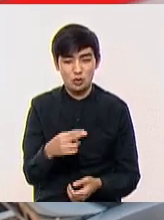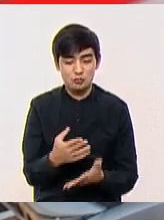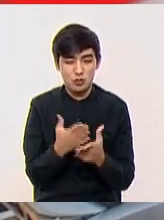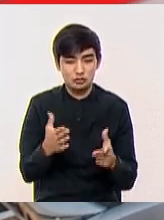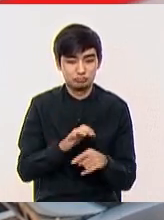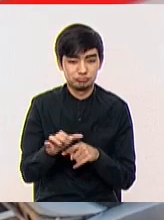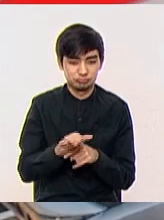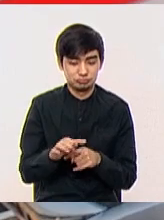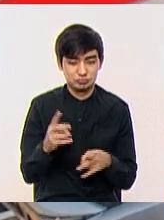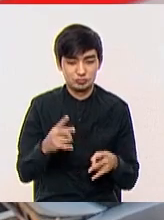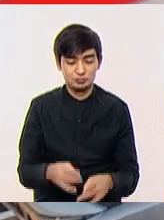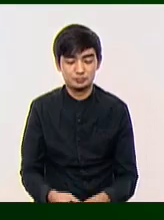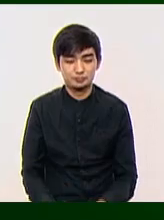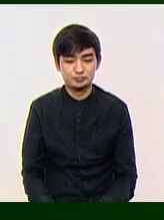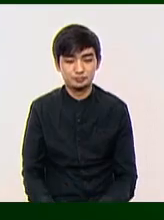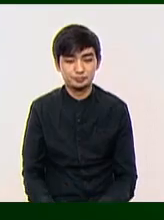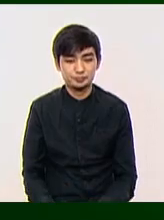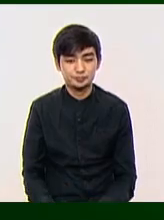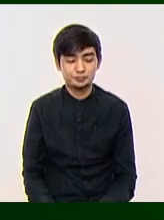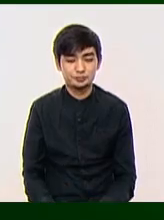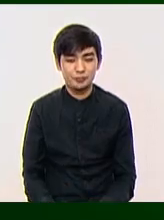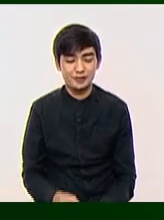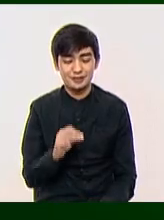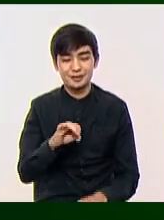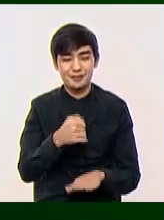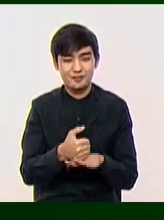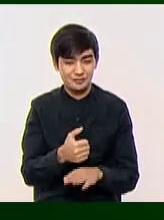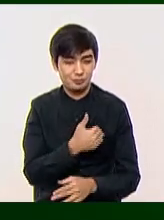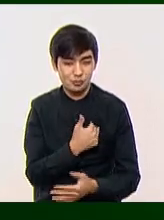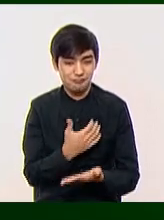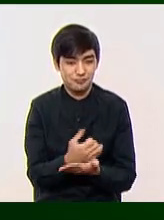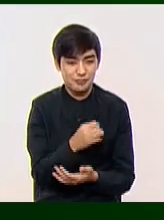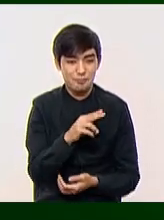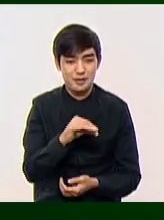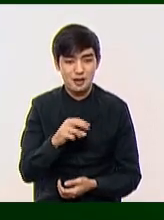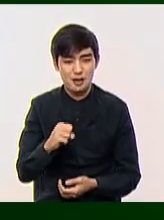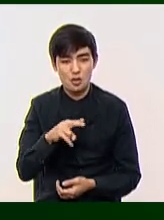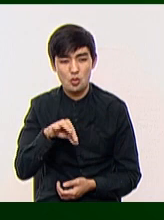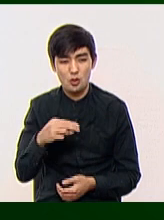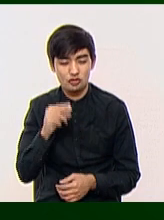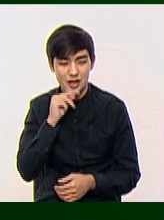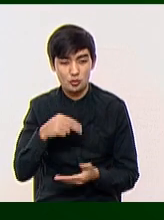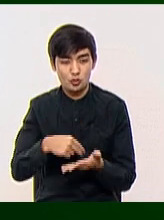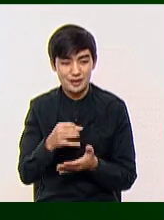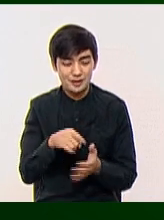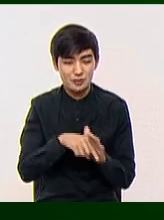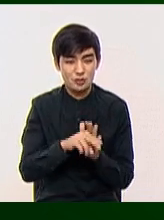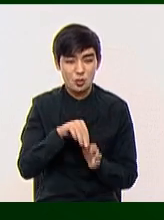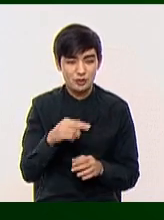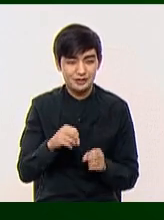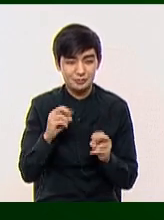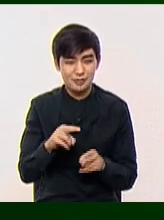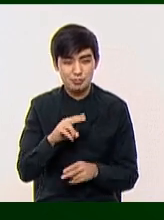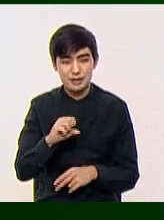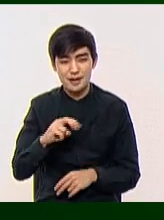болмайтын хабарлама жіберу керек. Яғни бас бәйгеде бағыңыз жансын десеңіз, Пиала Gold шайын сатып алып, қорабындағы құпия санды Пиала